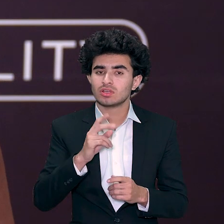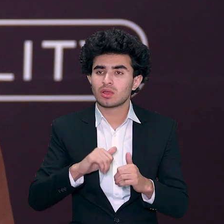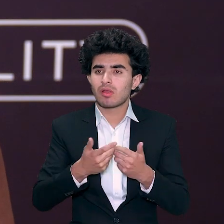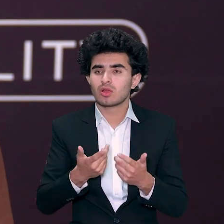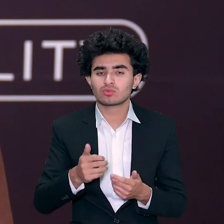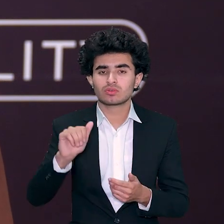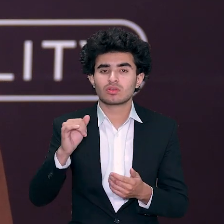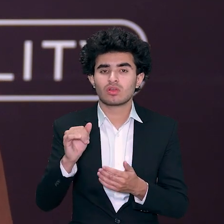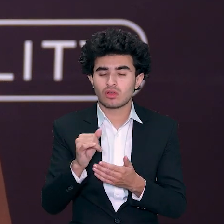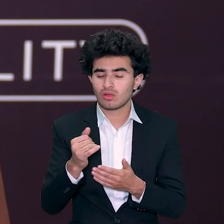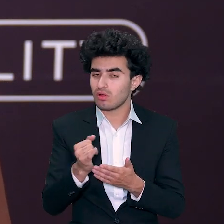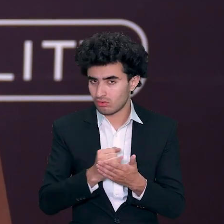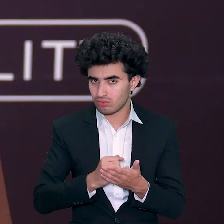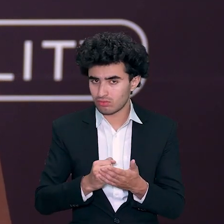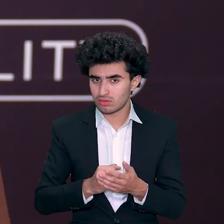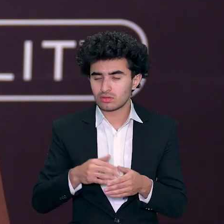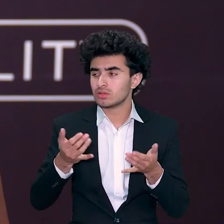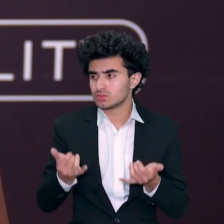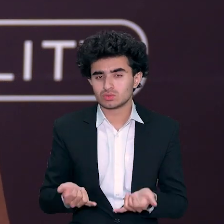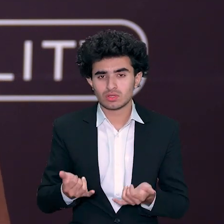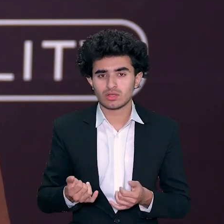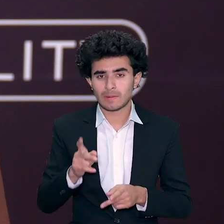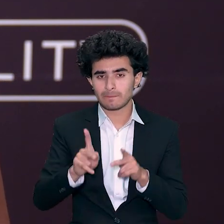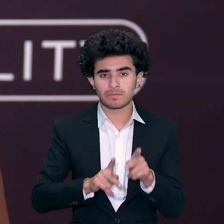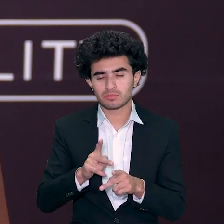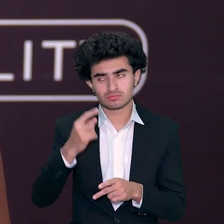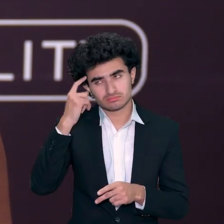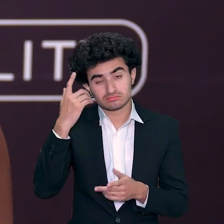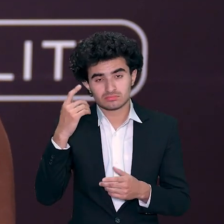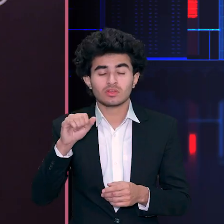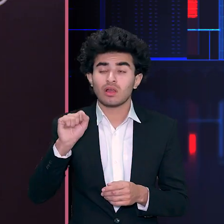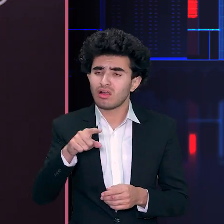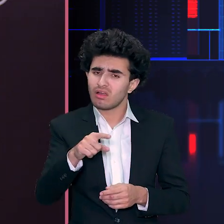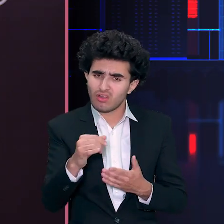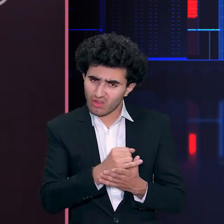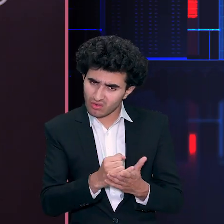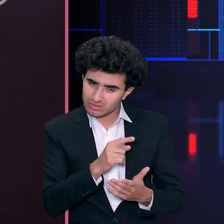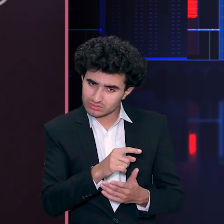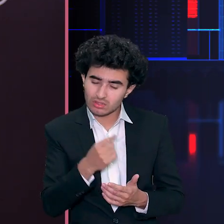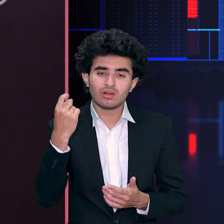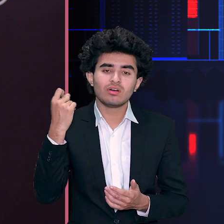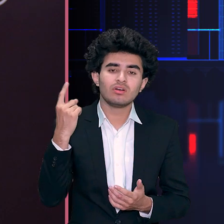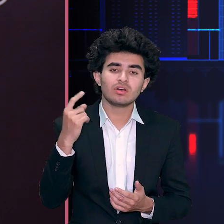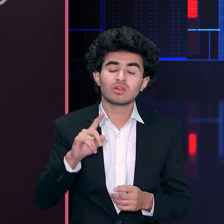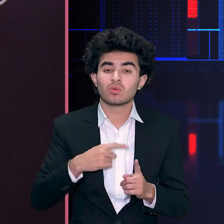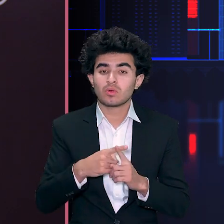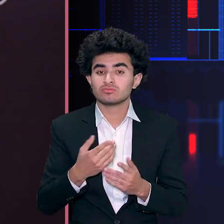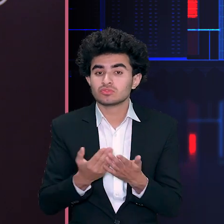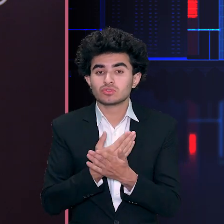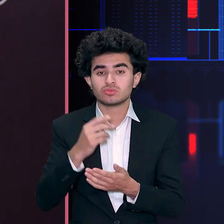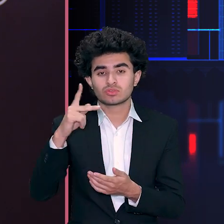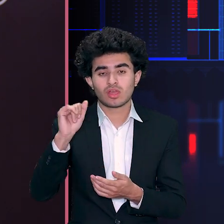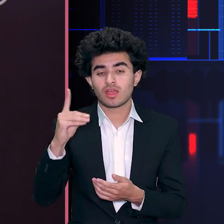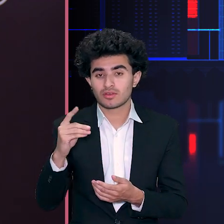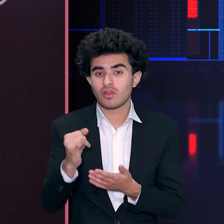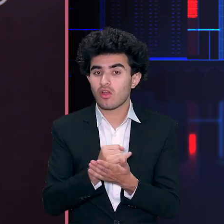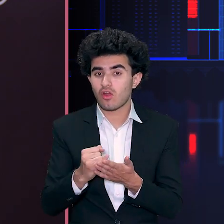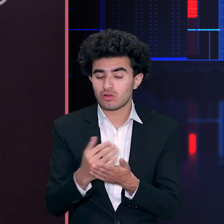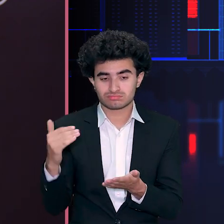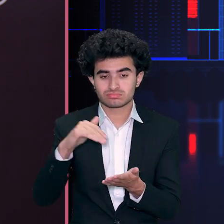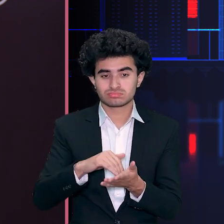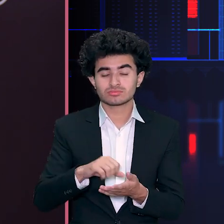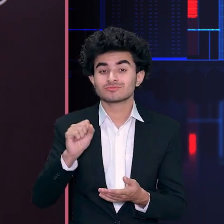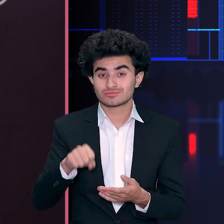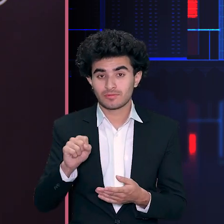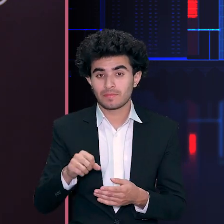فیل ہوتی ہے کہ پاکستان میں بھئی آپ شروع سے ہی ان کو ویلیو دو. تو اگر میں آرٹ کے بارے میں بات کروں بینگ اے چائلڈ، میں کس طرح سے